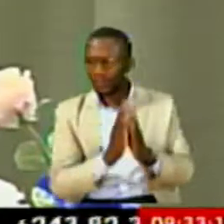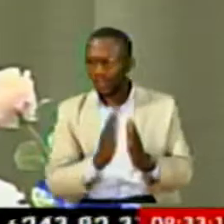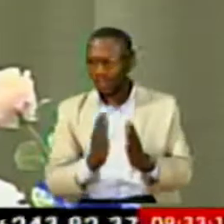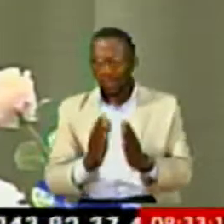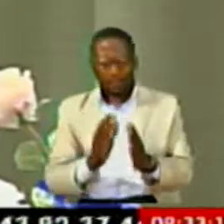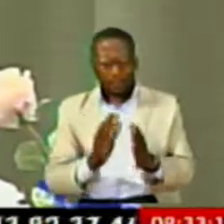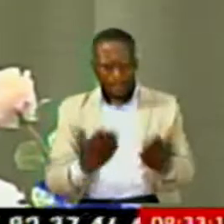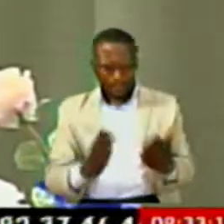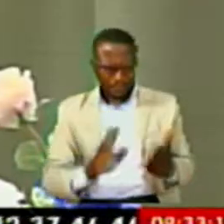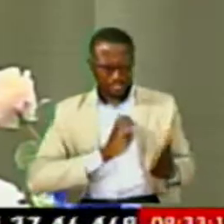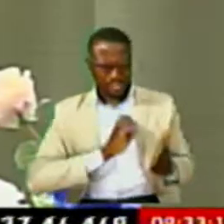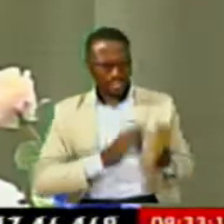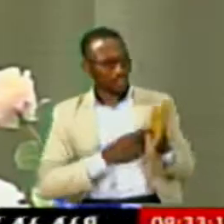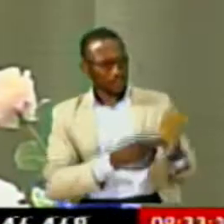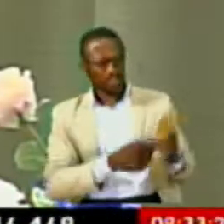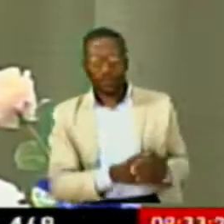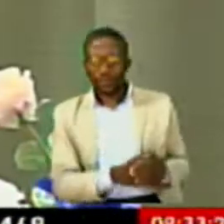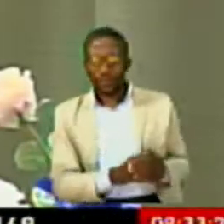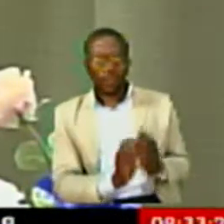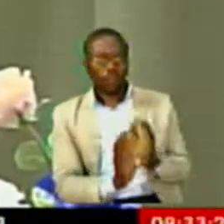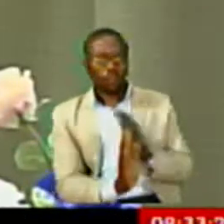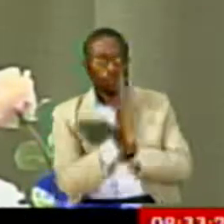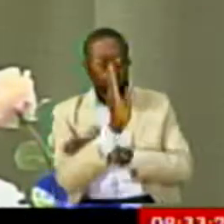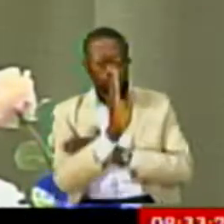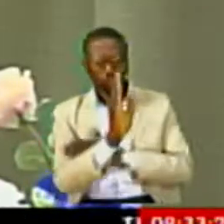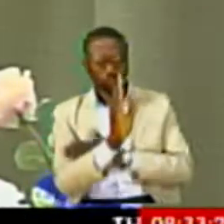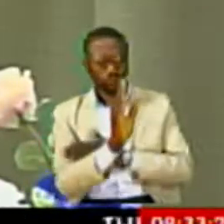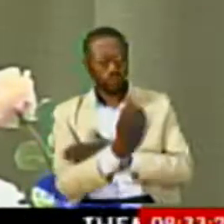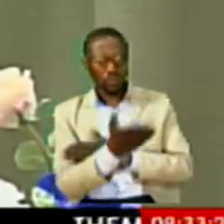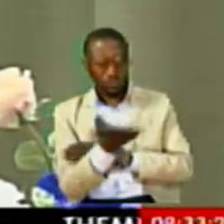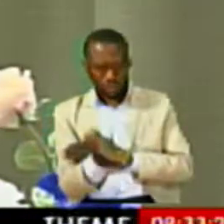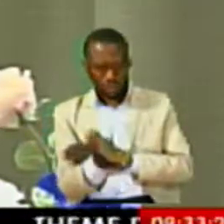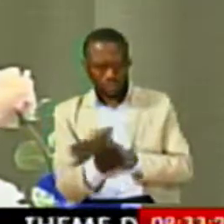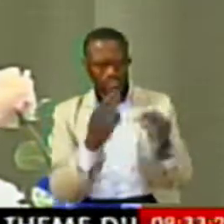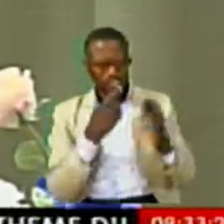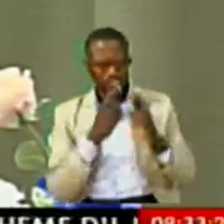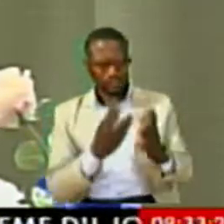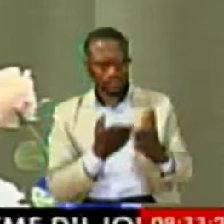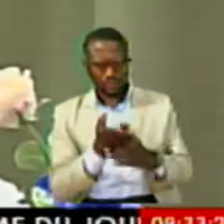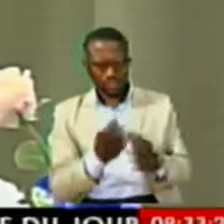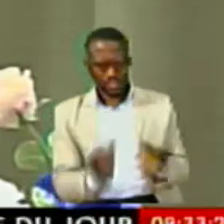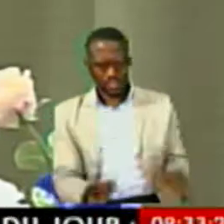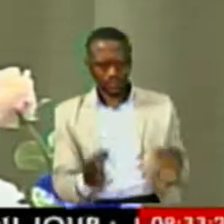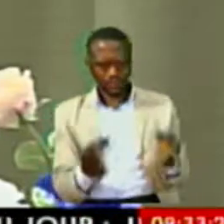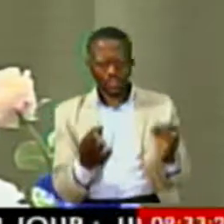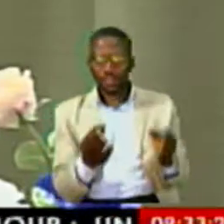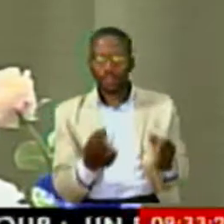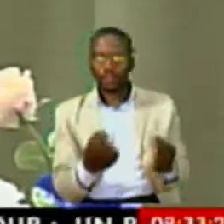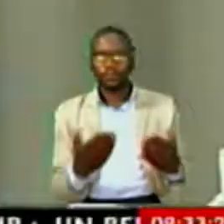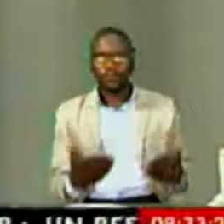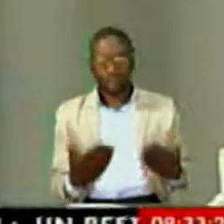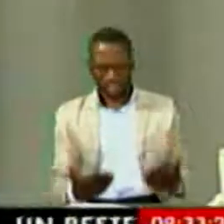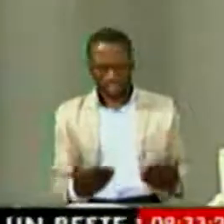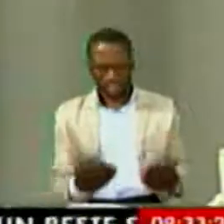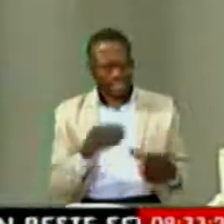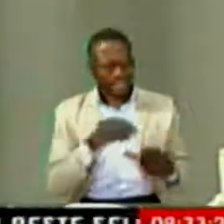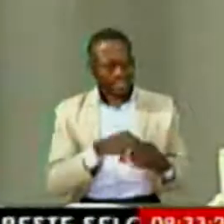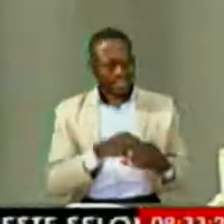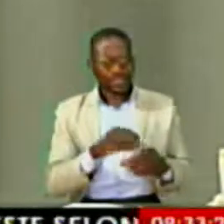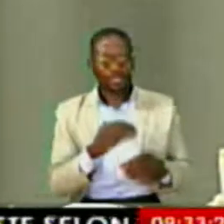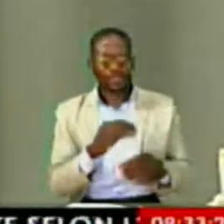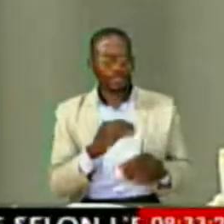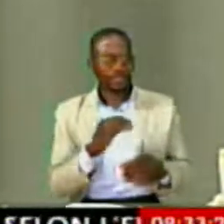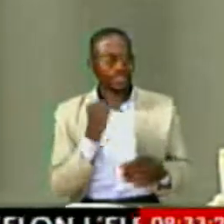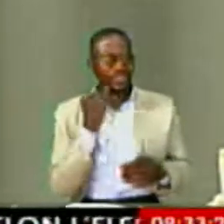told them, le Dieu qui répondra par le feu, the God that shall answer by fire, qu'il soit reconnu en Israël comme étant le vrai Dieu. Let